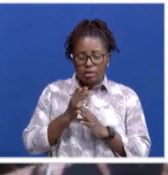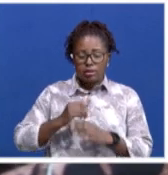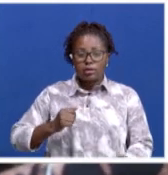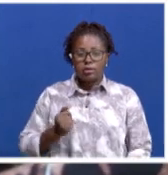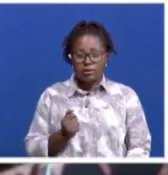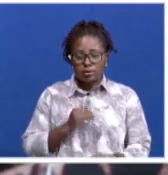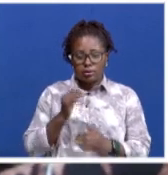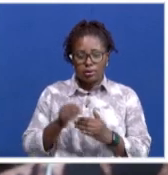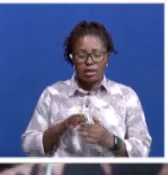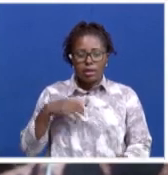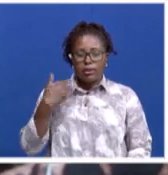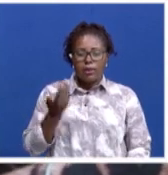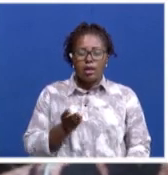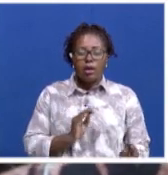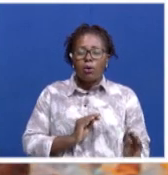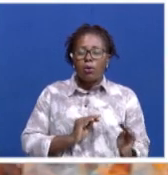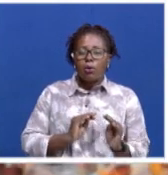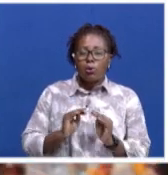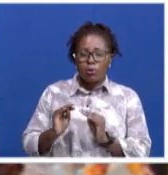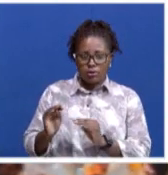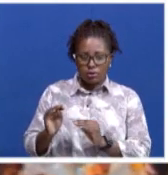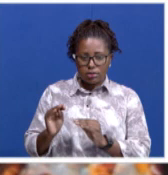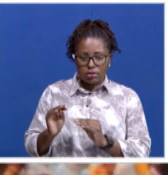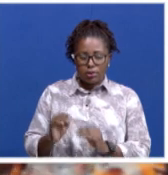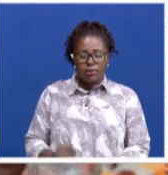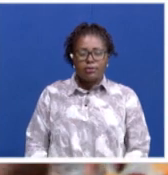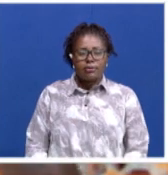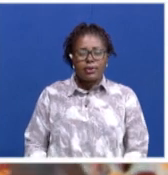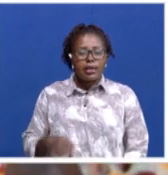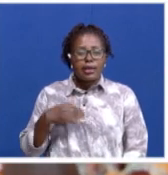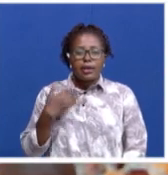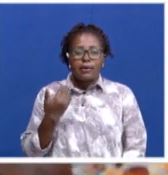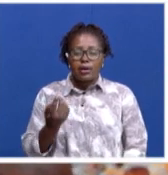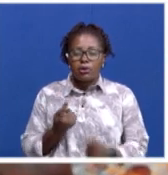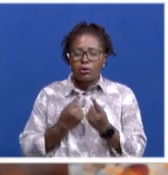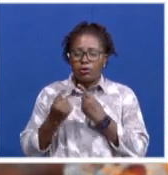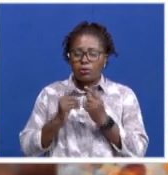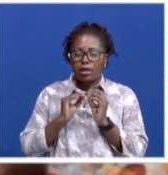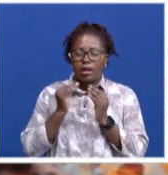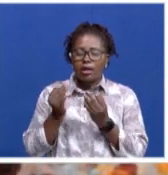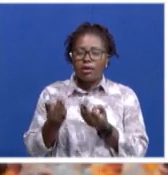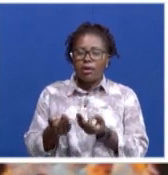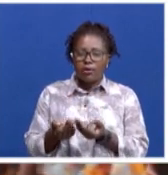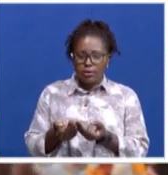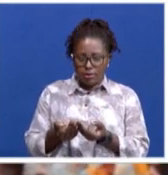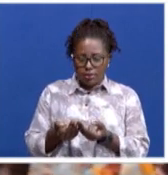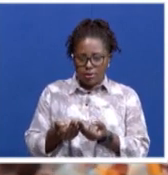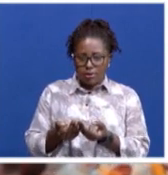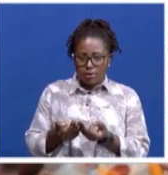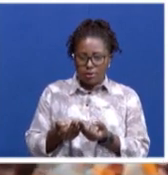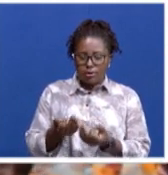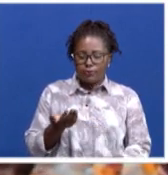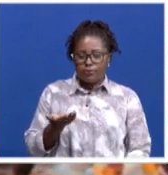lak wam baada ku ile familia wema wale